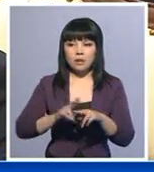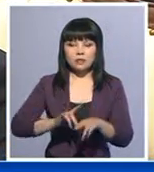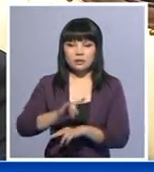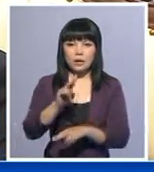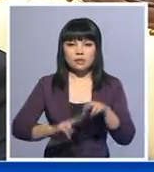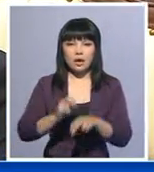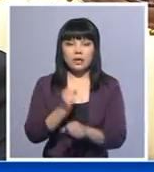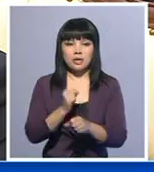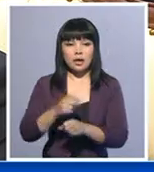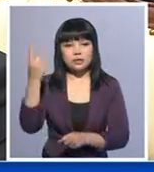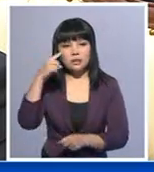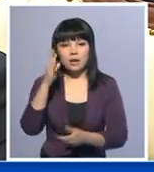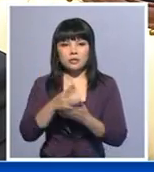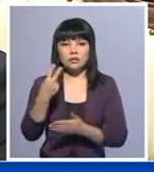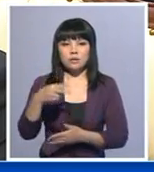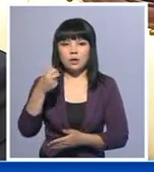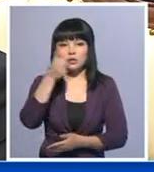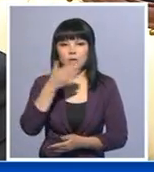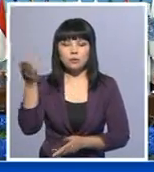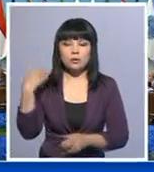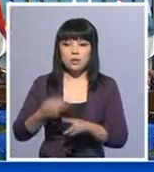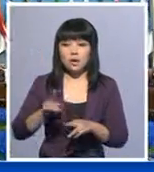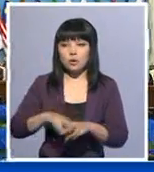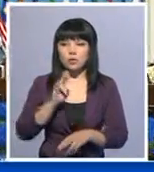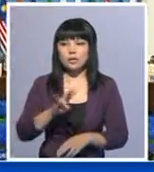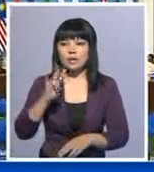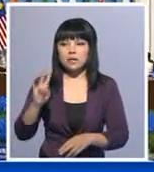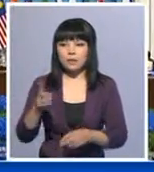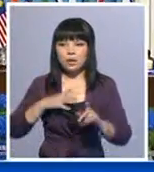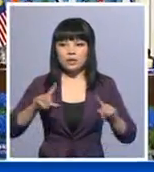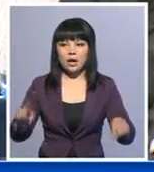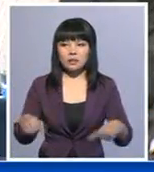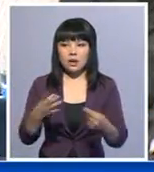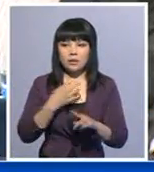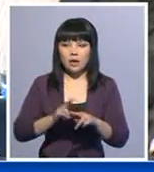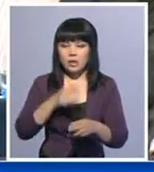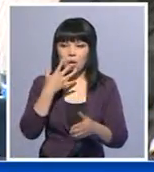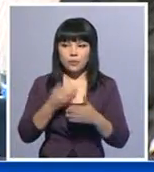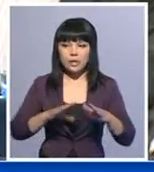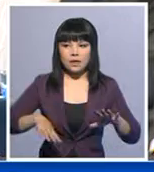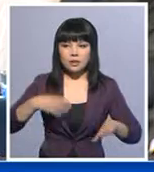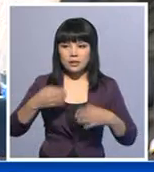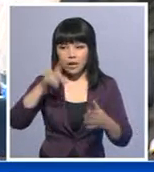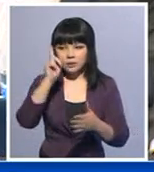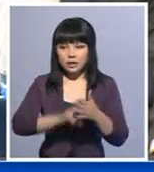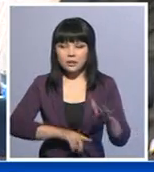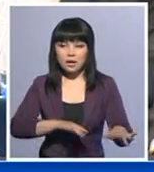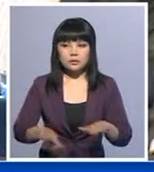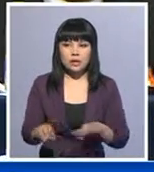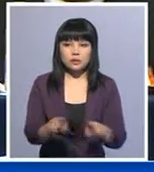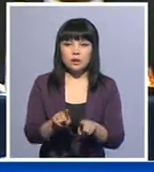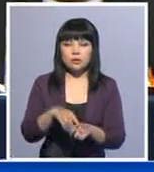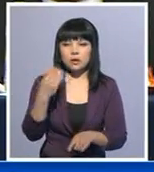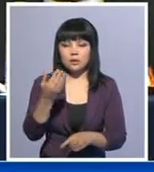идеясын осыдан 22 жыл бұрын біздің президент Нұрсұлтан Назарбаев көтерген болатын. Азиядағы өзара іс-қимыл және сенім шаралары 4 жылғы